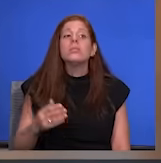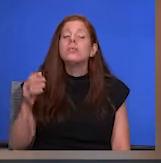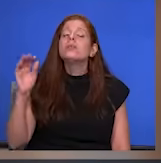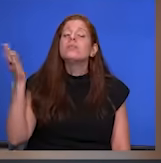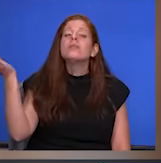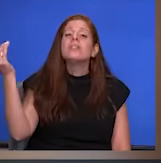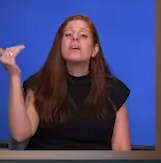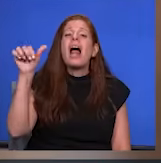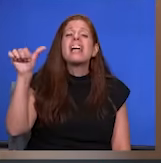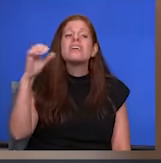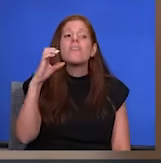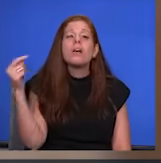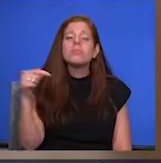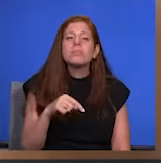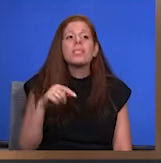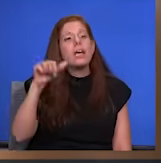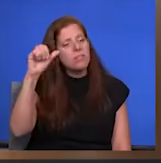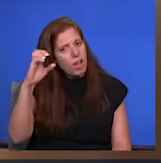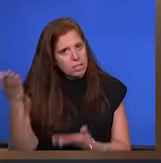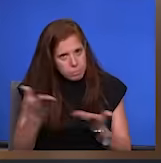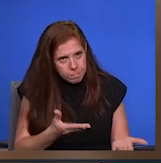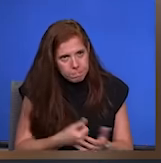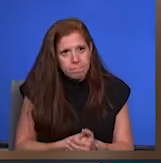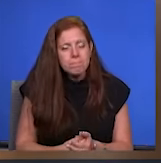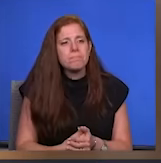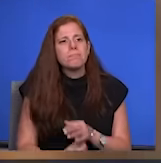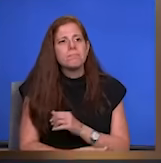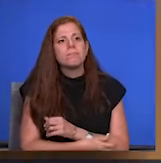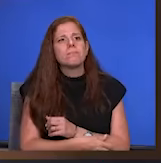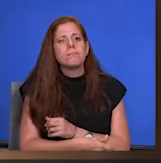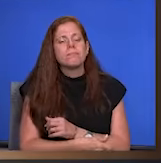אסף כספי, בכבוד.